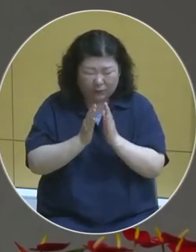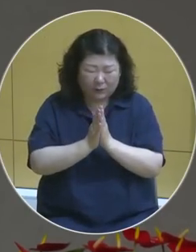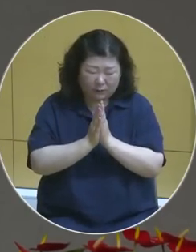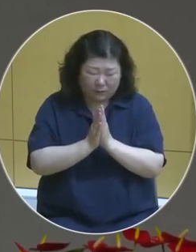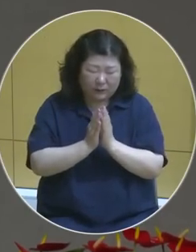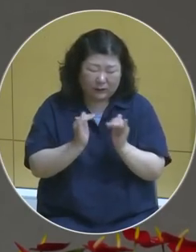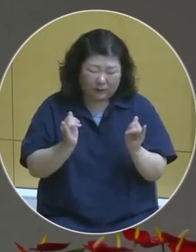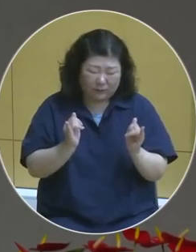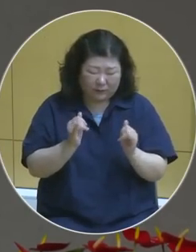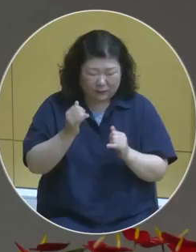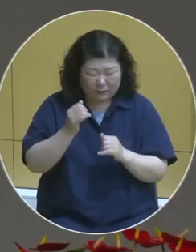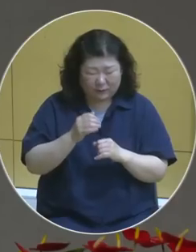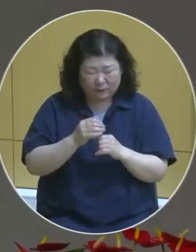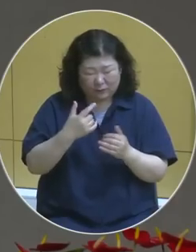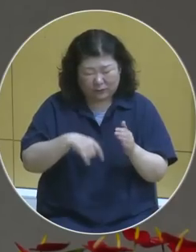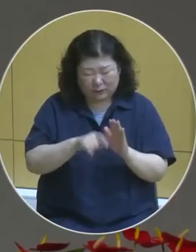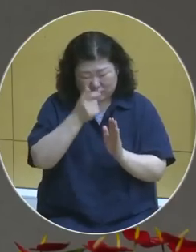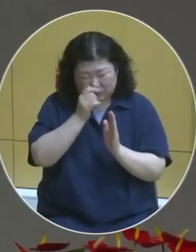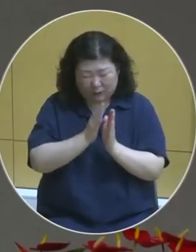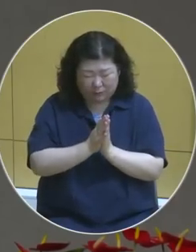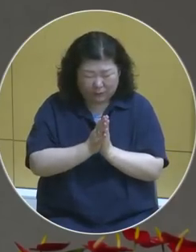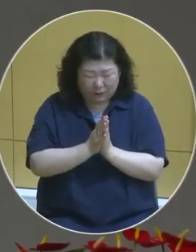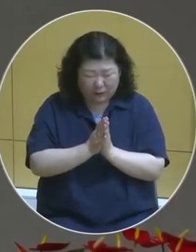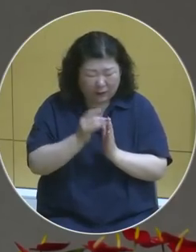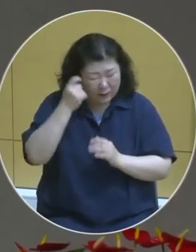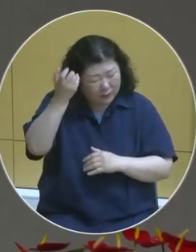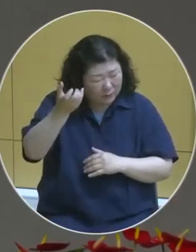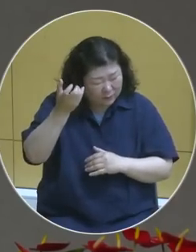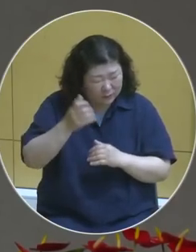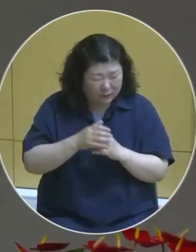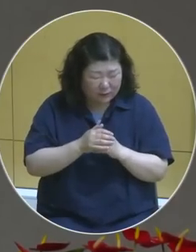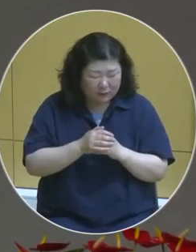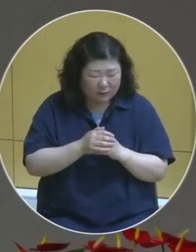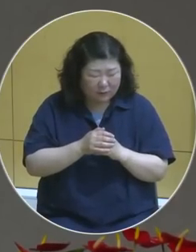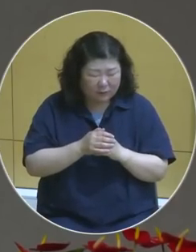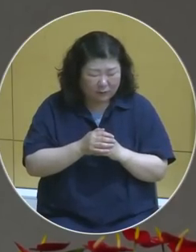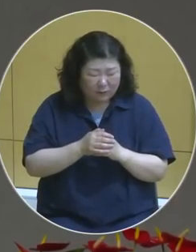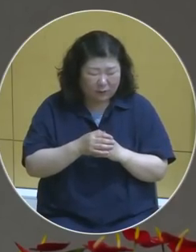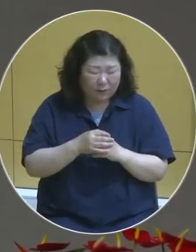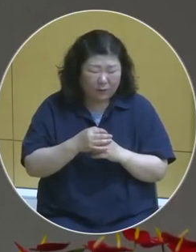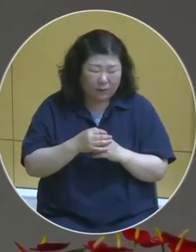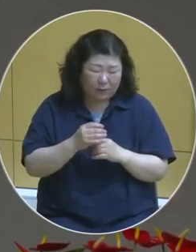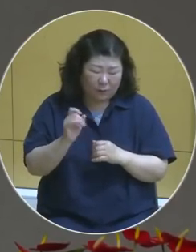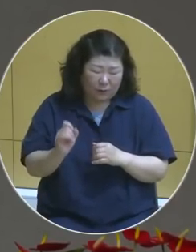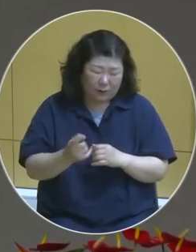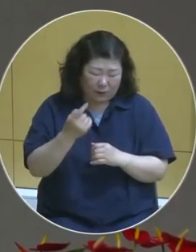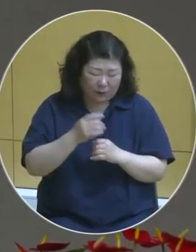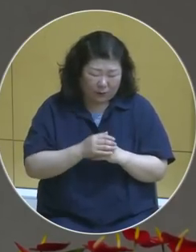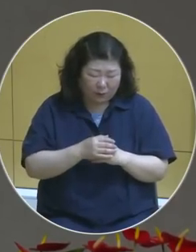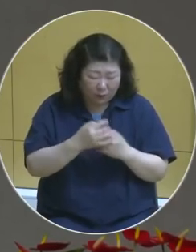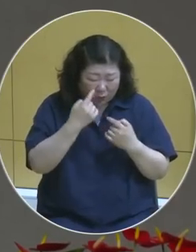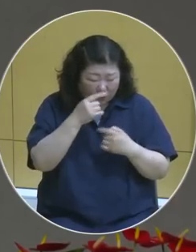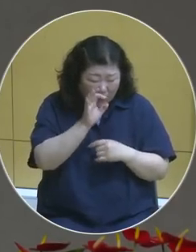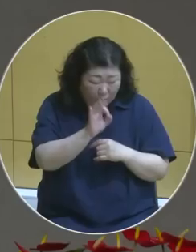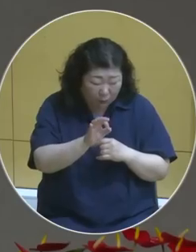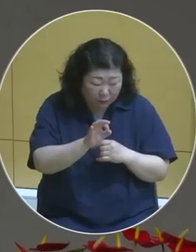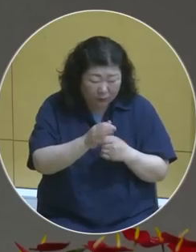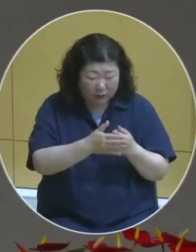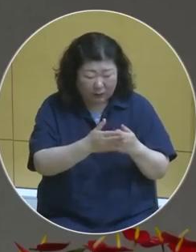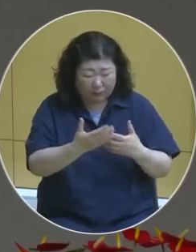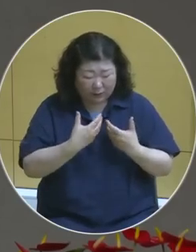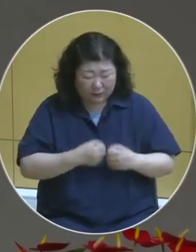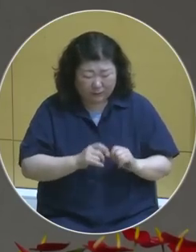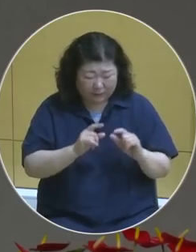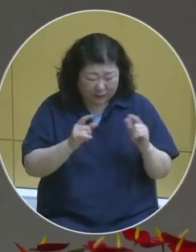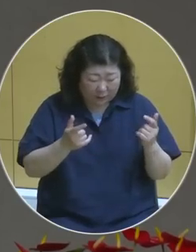없을 것 같은 이 절망 속에 있는 이들의 영적 눈을 열어서 눈에 보이는 현실에 낙담하지 않고 눈에 보이지 않는 하나님의